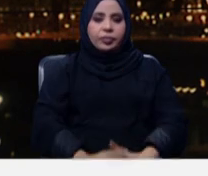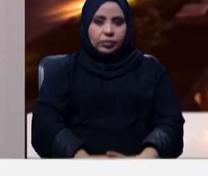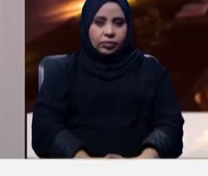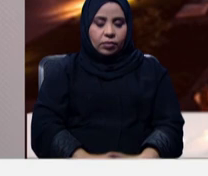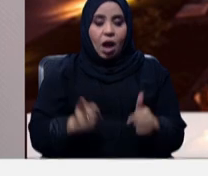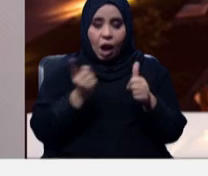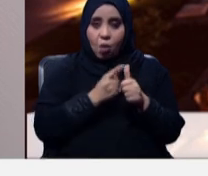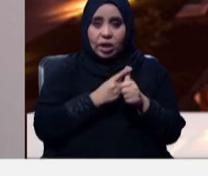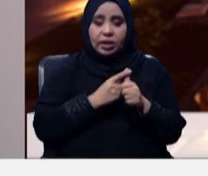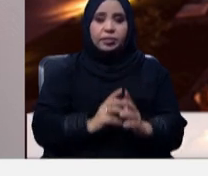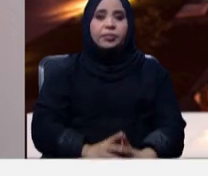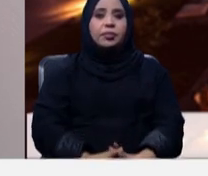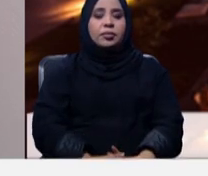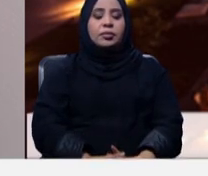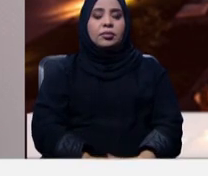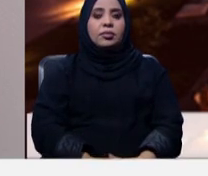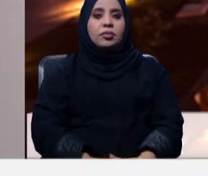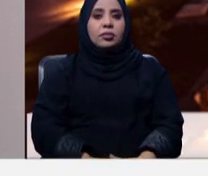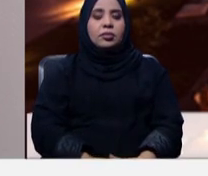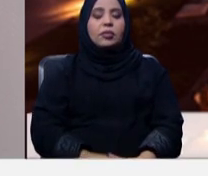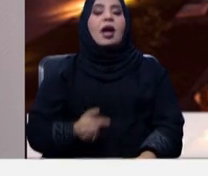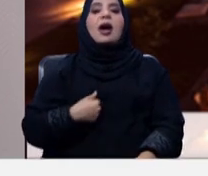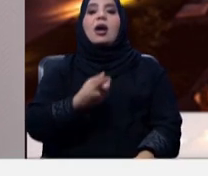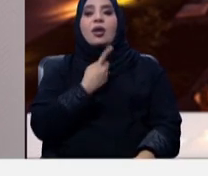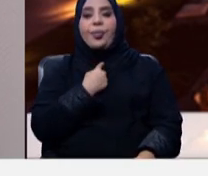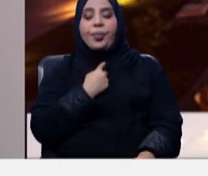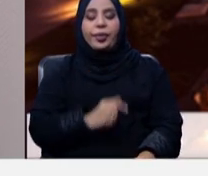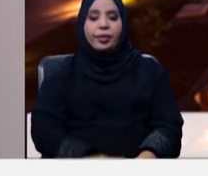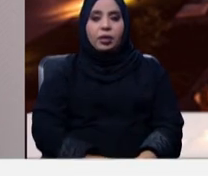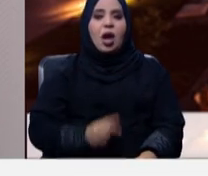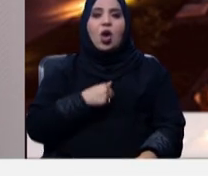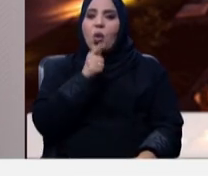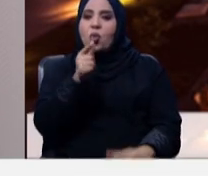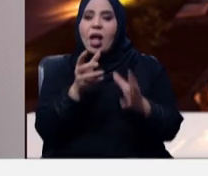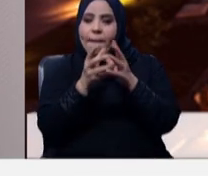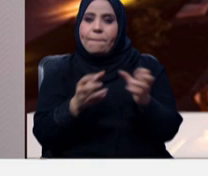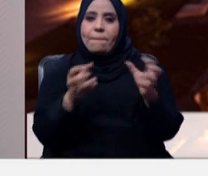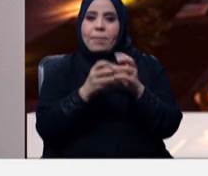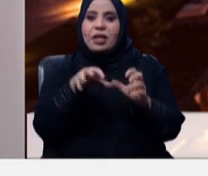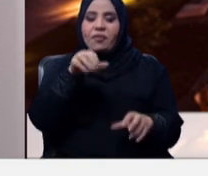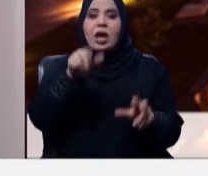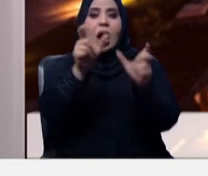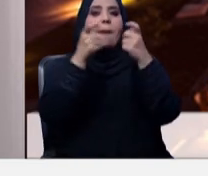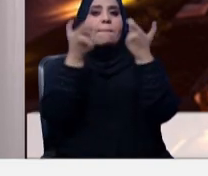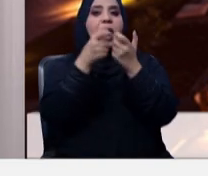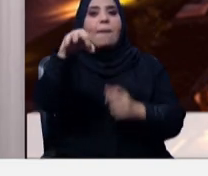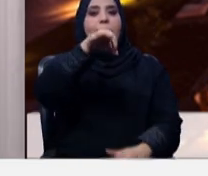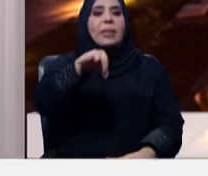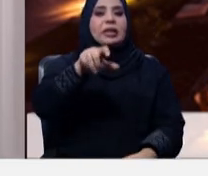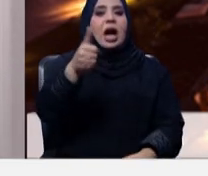أولا طبعا أحب أن يعني أوضح أن ندوة الناتو التي عقدت في مدينة أنطاليا